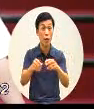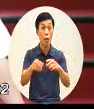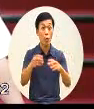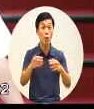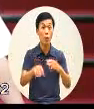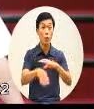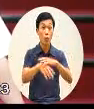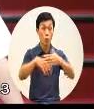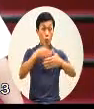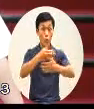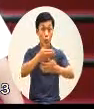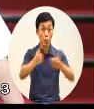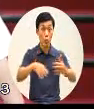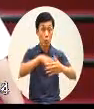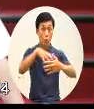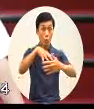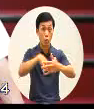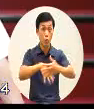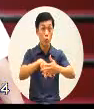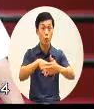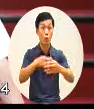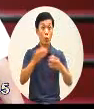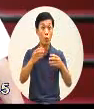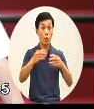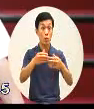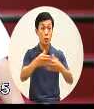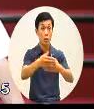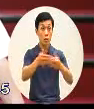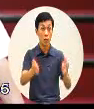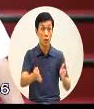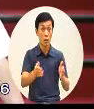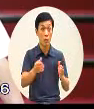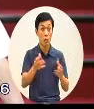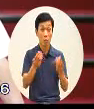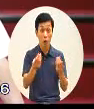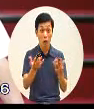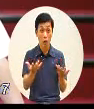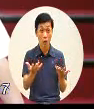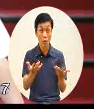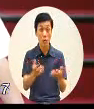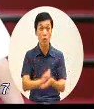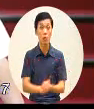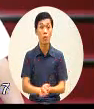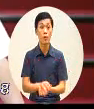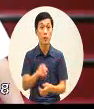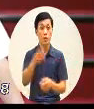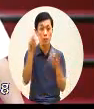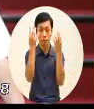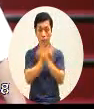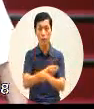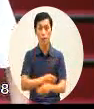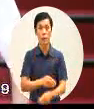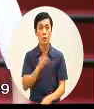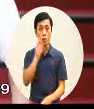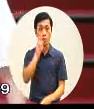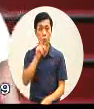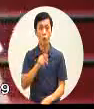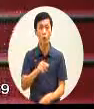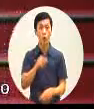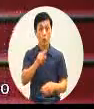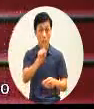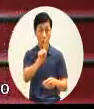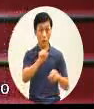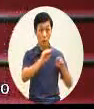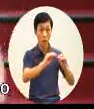积。你搞错了啦！来，我你点伊，你先等你听我讲，公共设施没有容积。 没有容积。 你搞错了啦！一块地